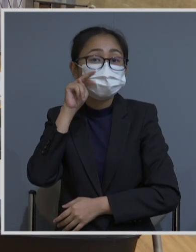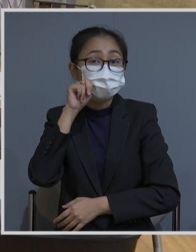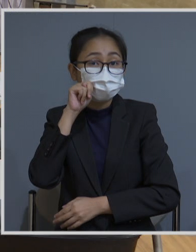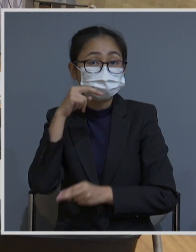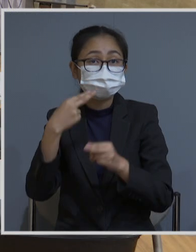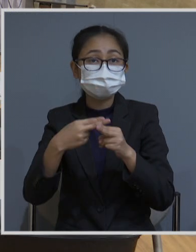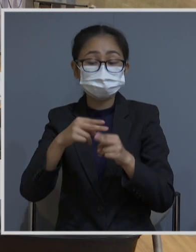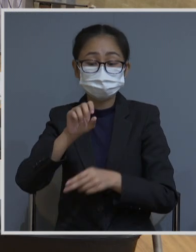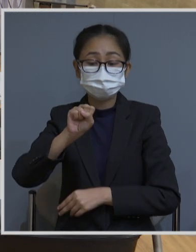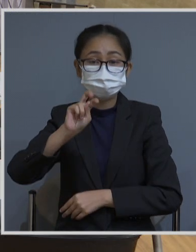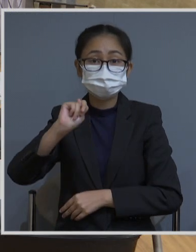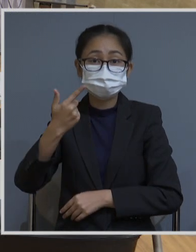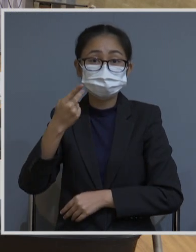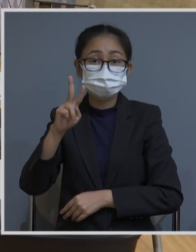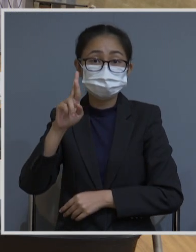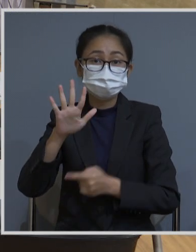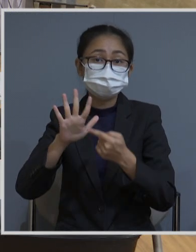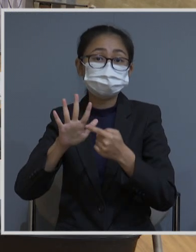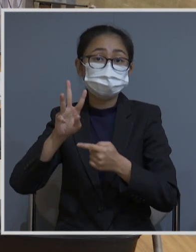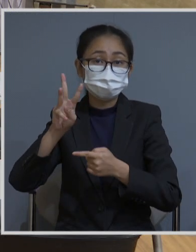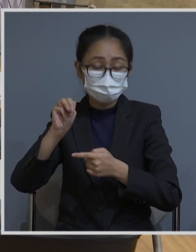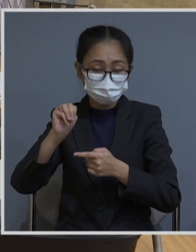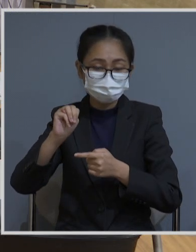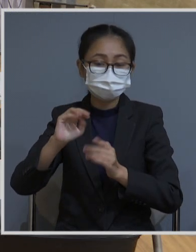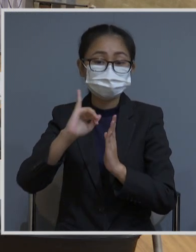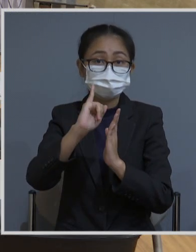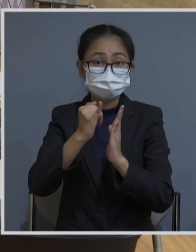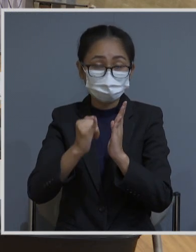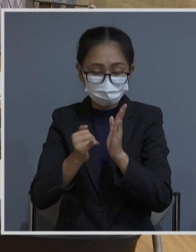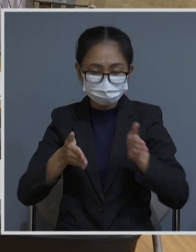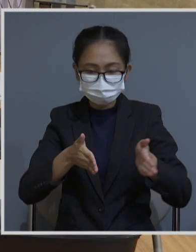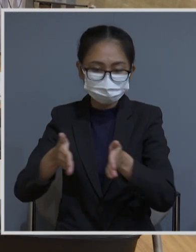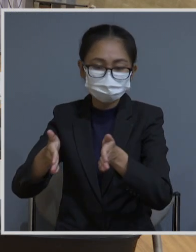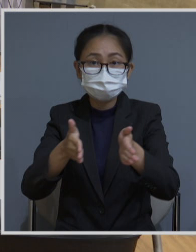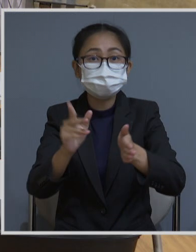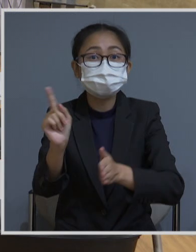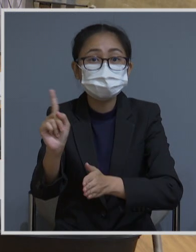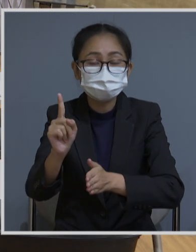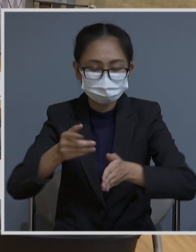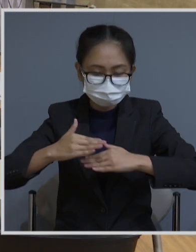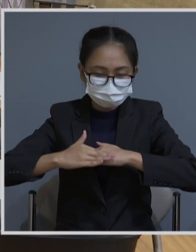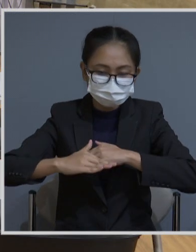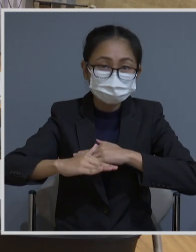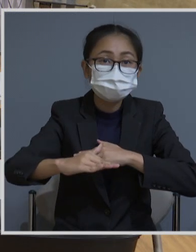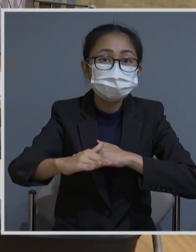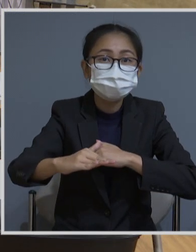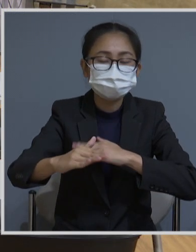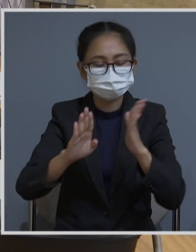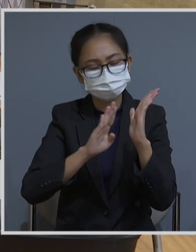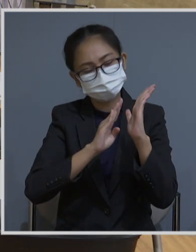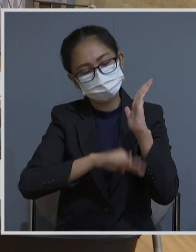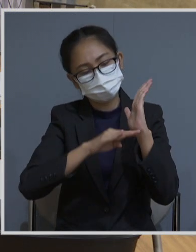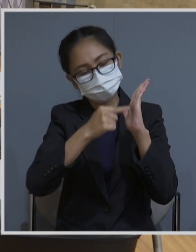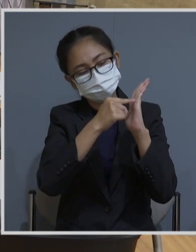เอ่อไหลผ่านหลายจังหวัดนี้โดยเฉพาะและที่ราบลุ่มแม่น้ำสงครามตอนล่าง